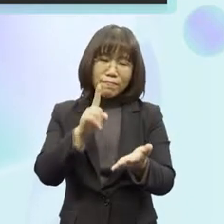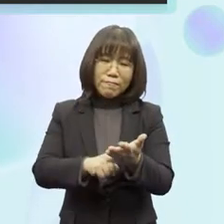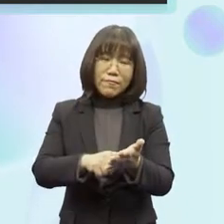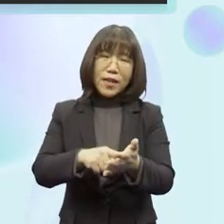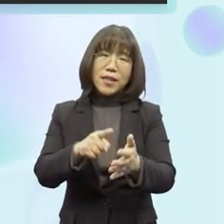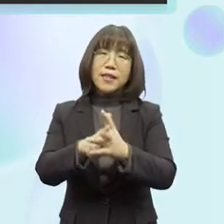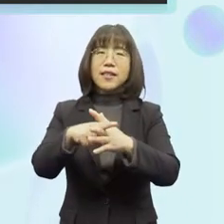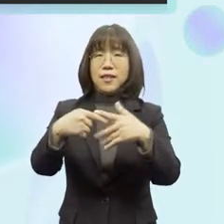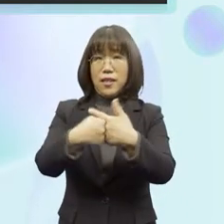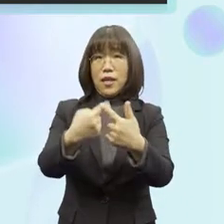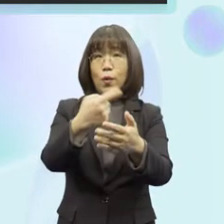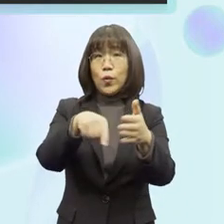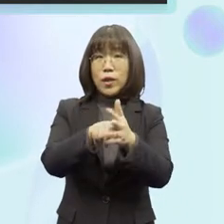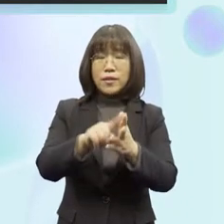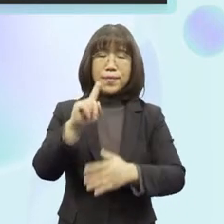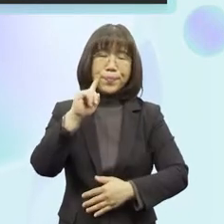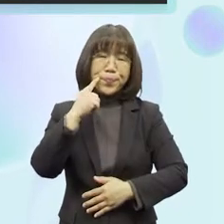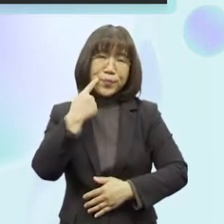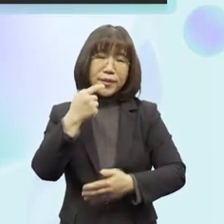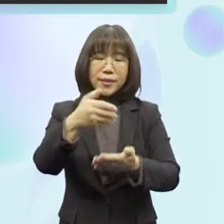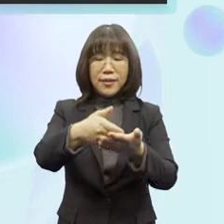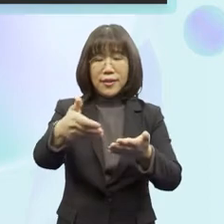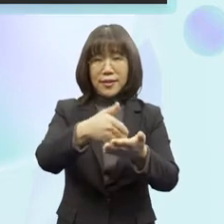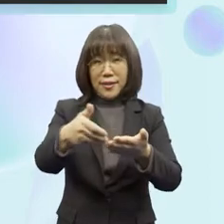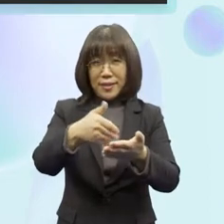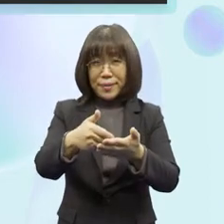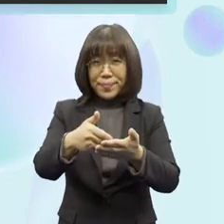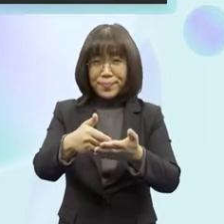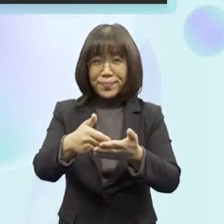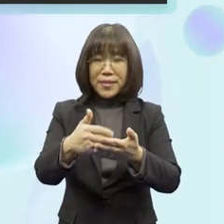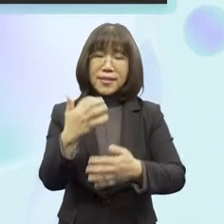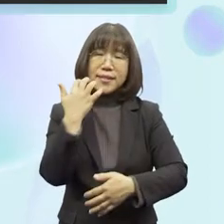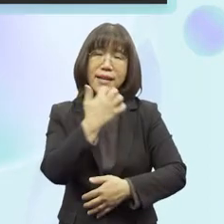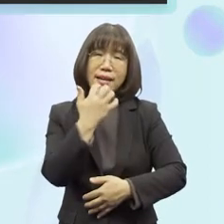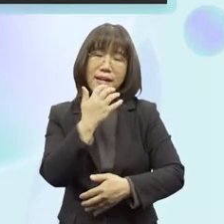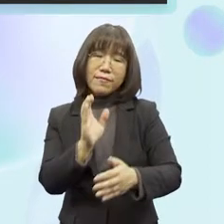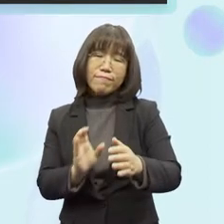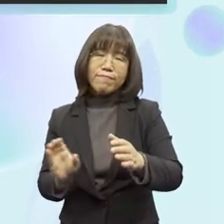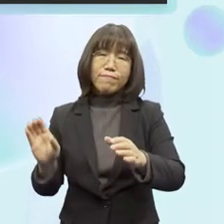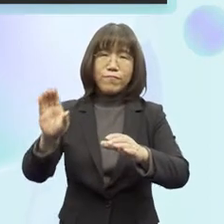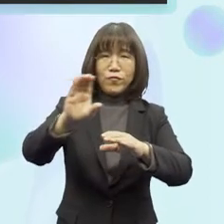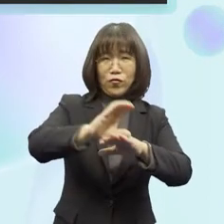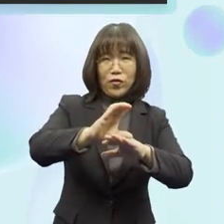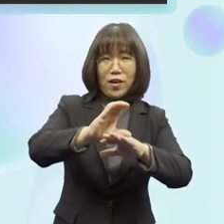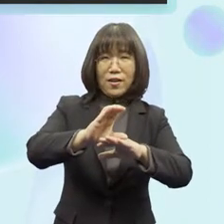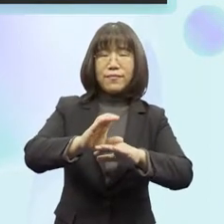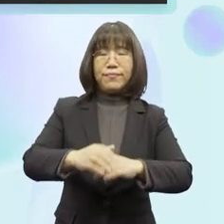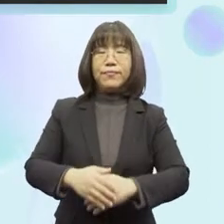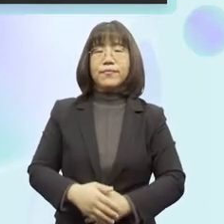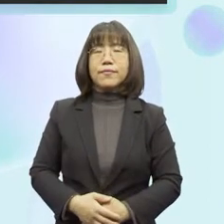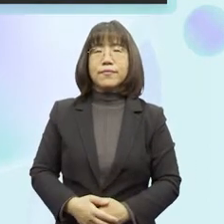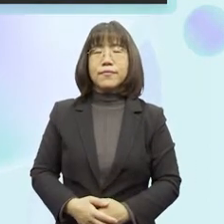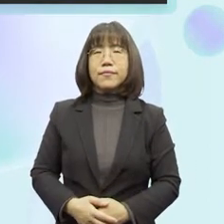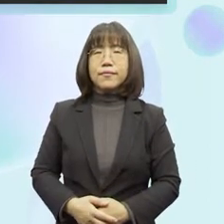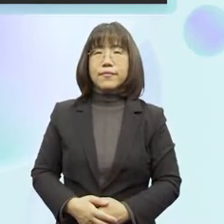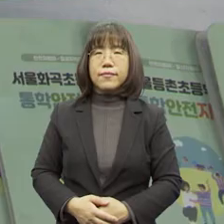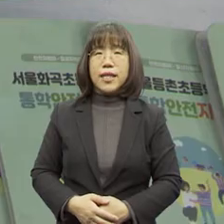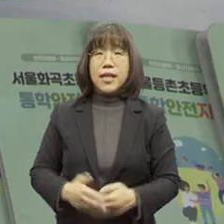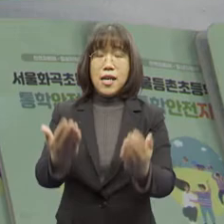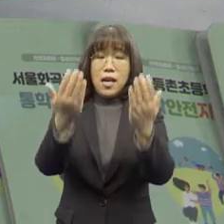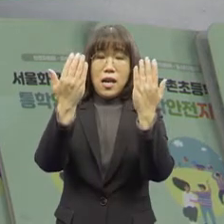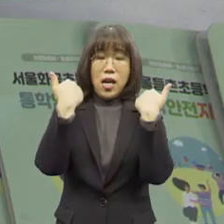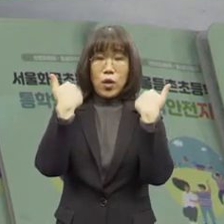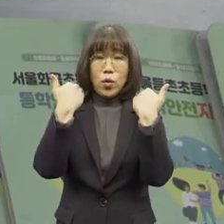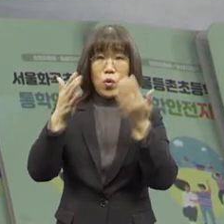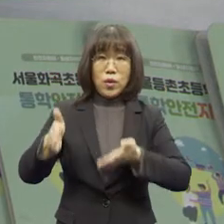쉽게 이해하도록 하고 알록달록한 색과 웹툰 형식의 그림을 추가해 흥미도 높였습니다.